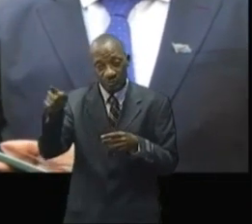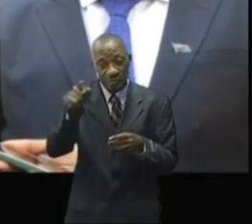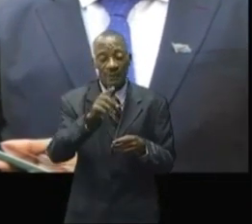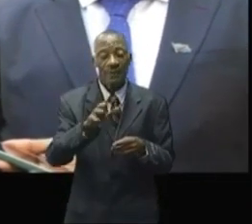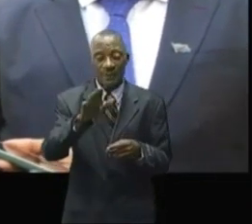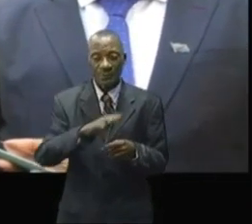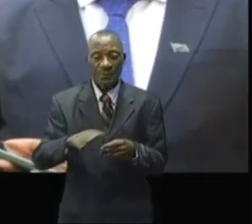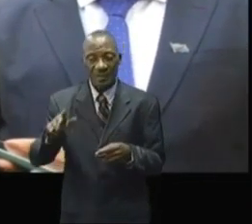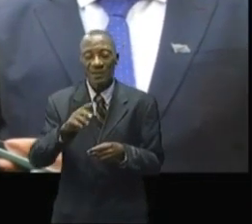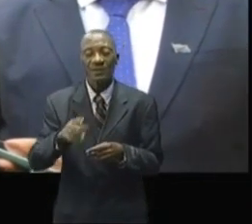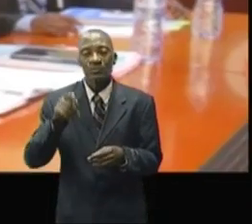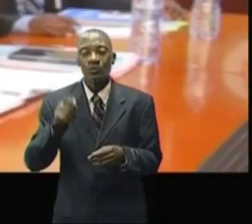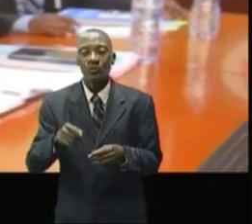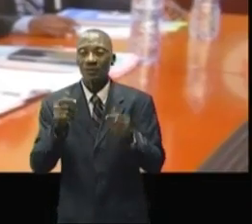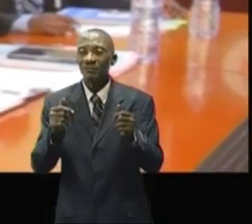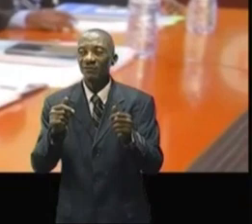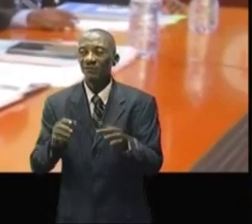voix.